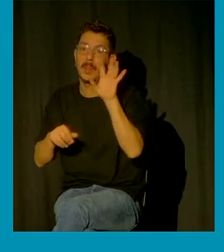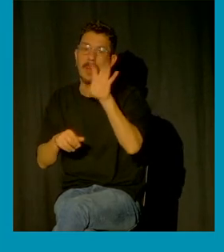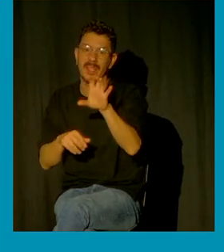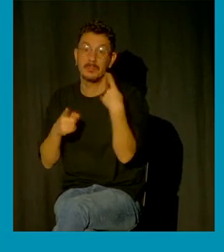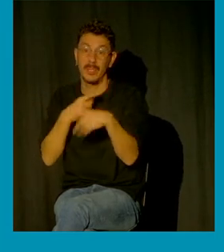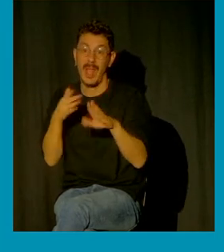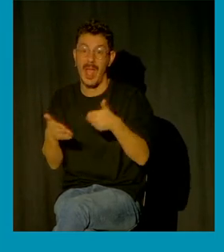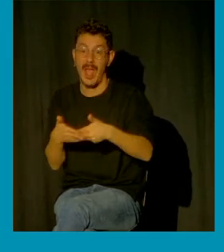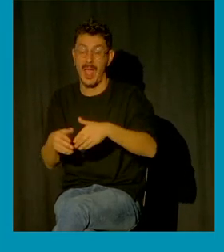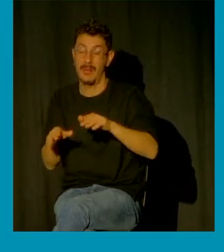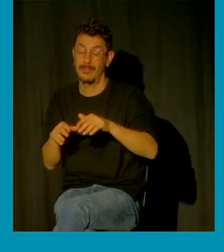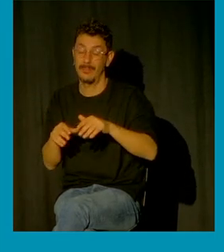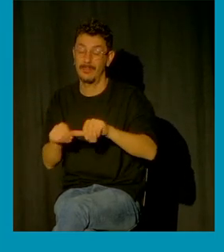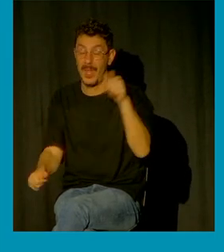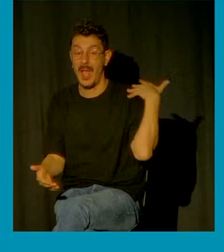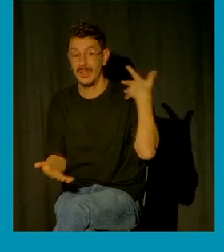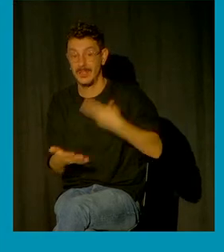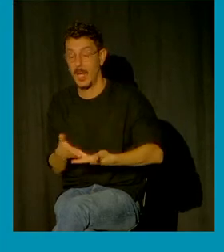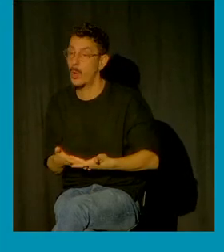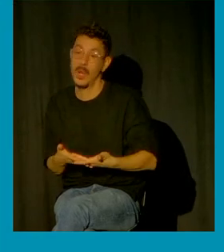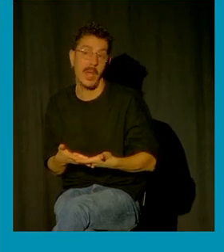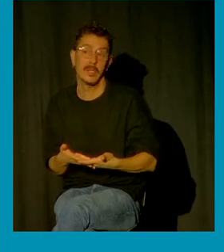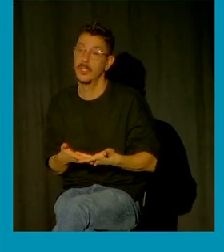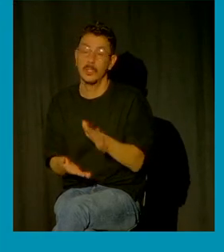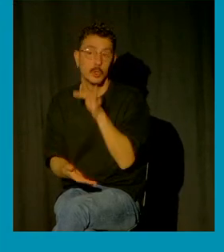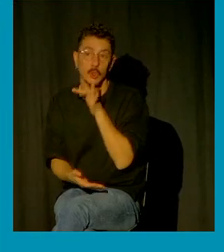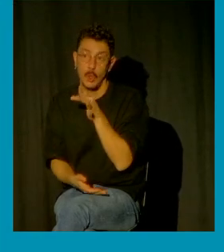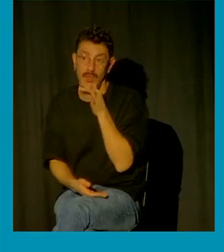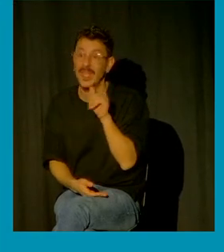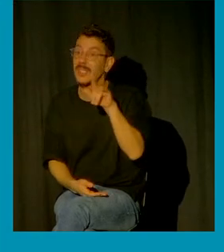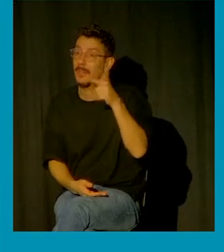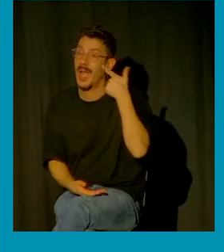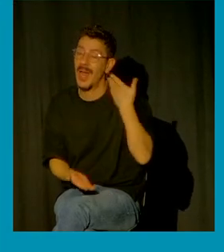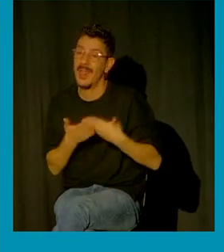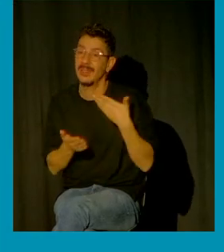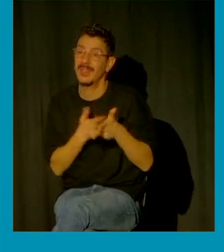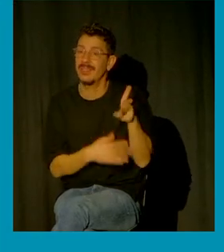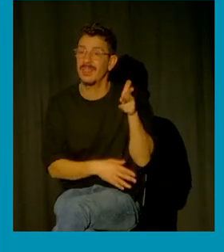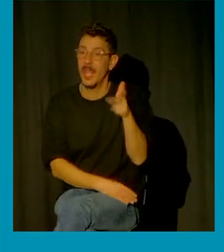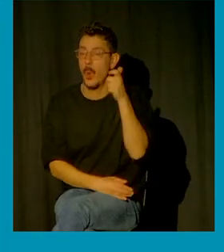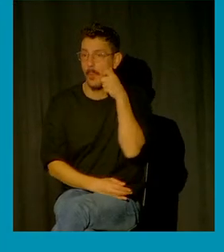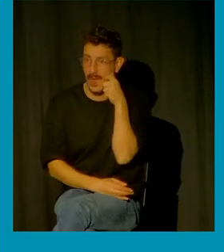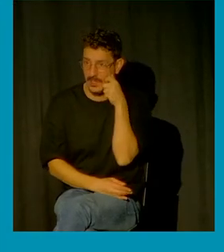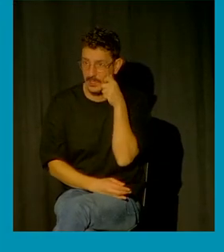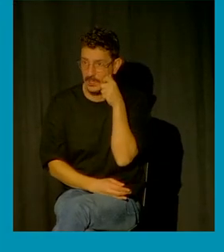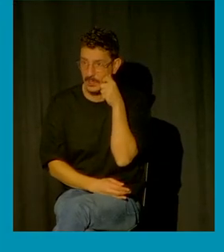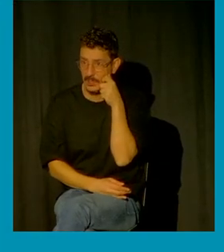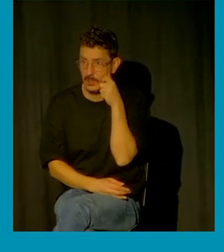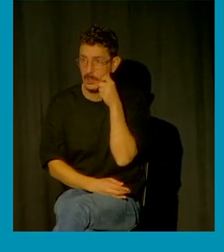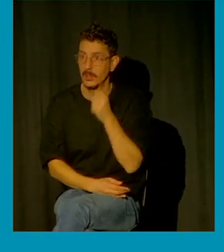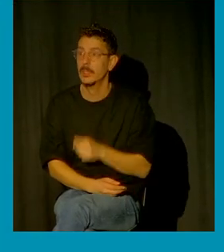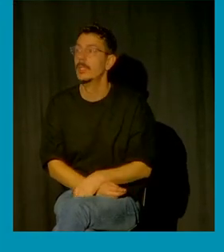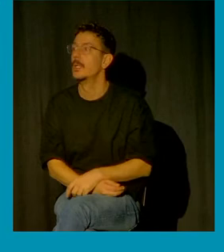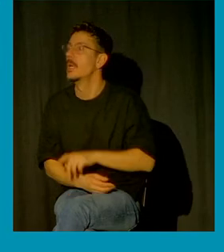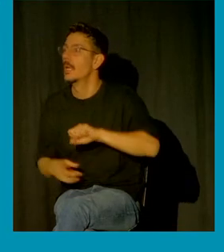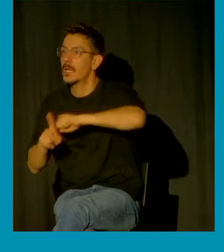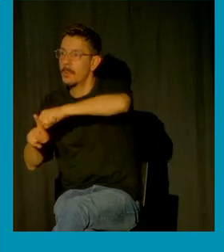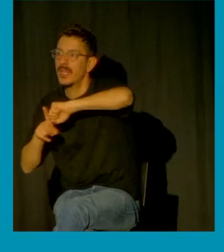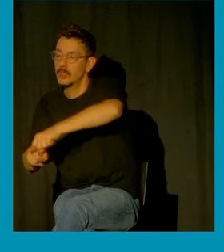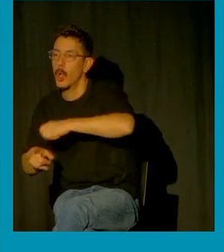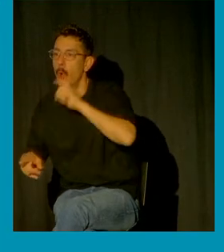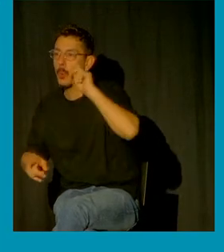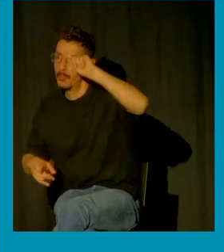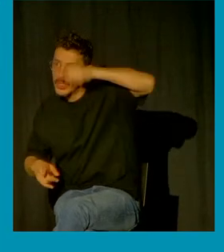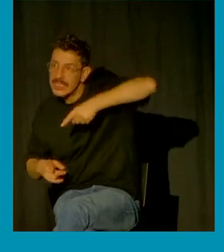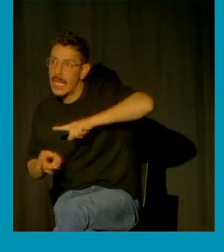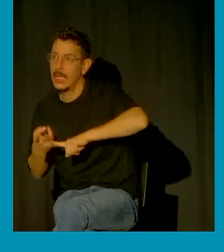model que parteixi de la garantia dels drets humans que els centres siguin els drets humans que no sigui la denúncia policial que no siguin les